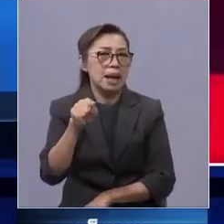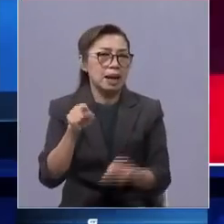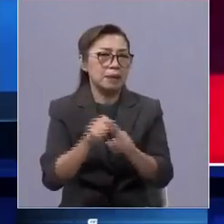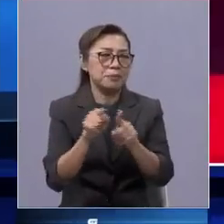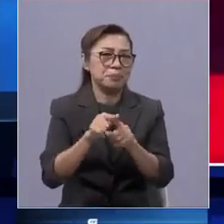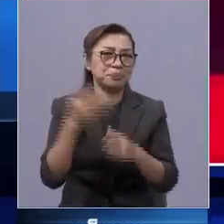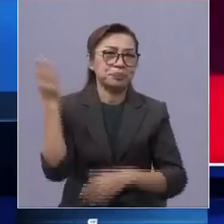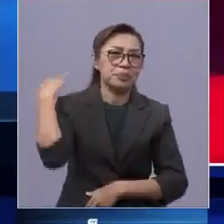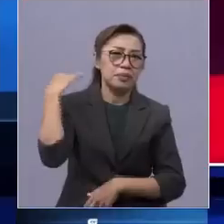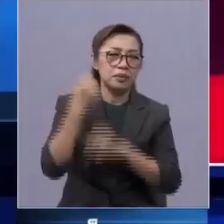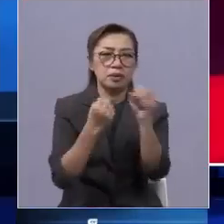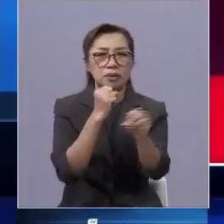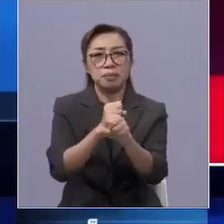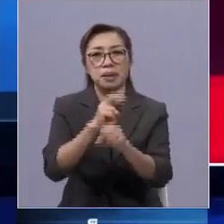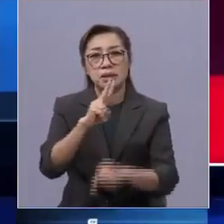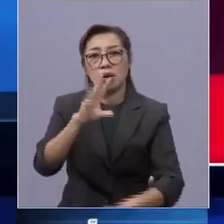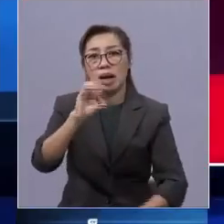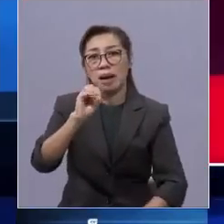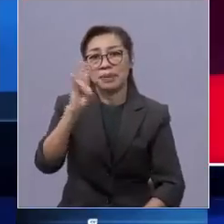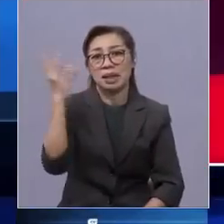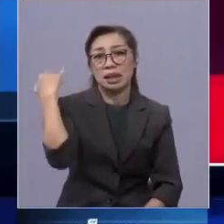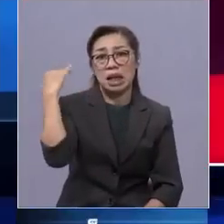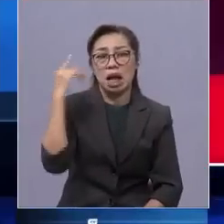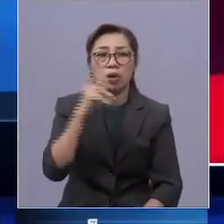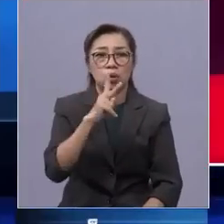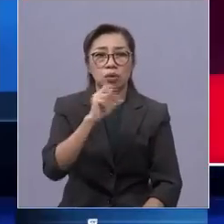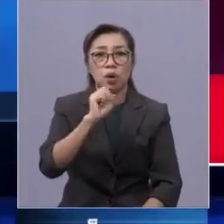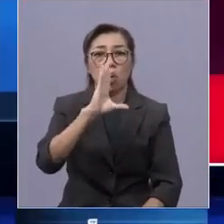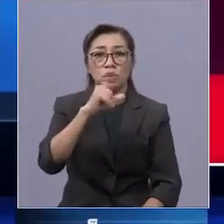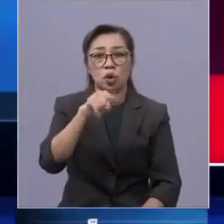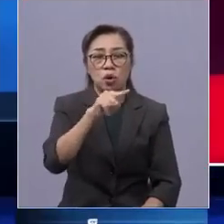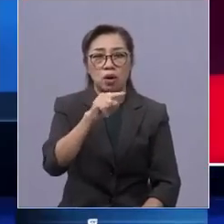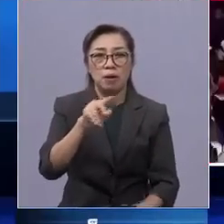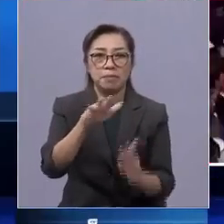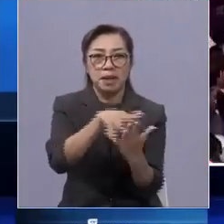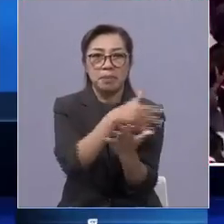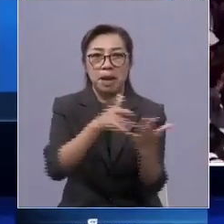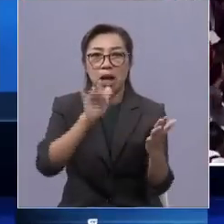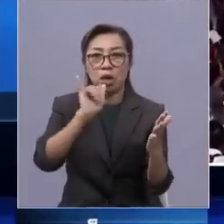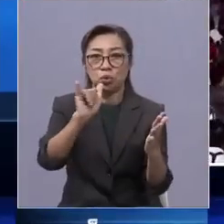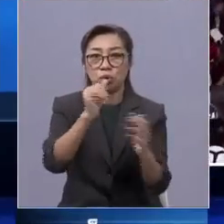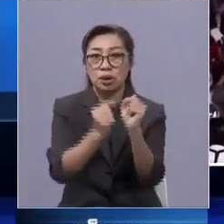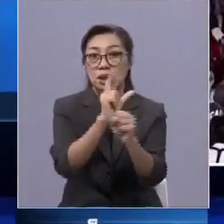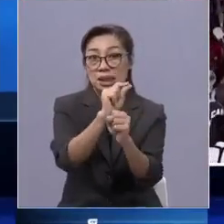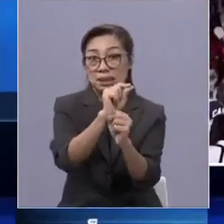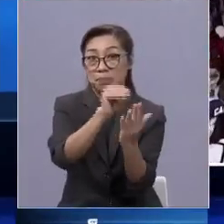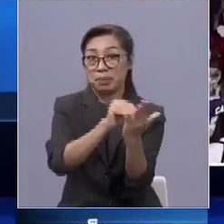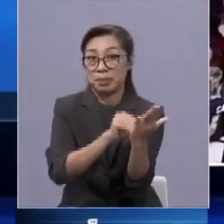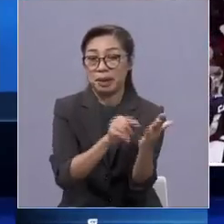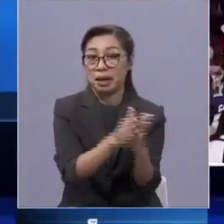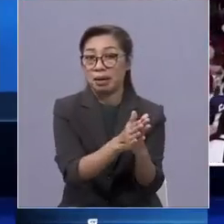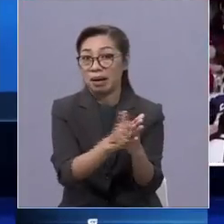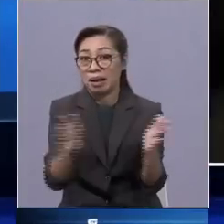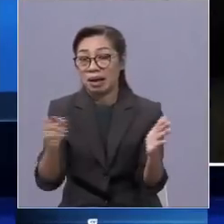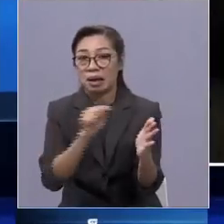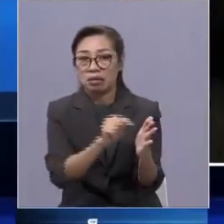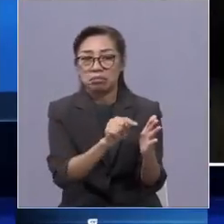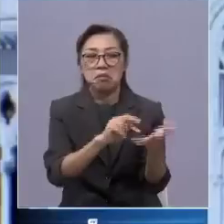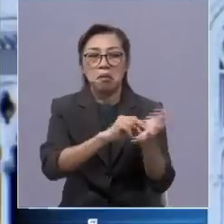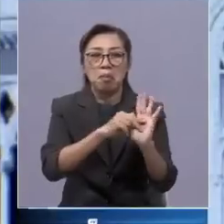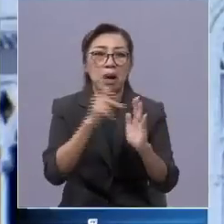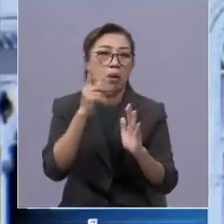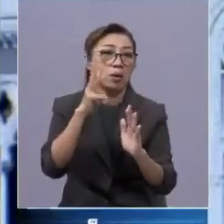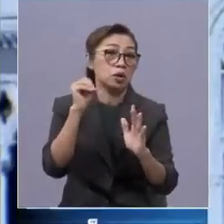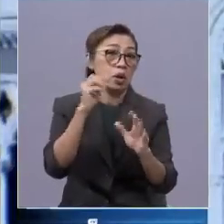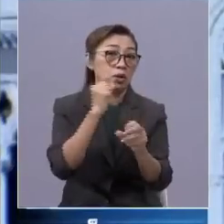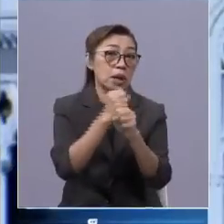การยึดอำนาจในปี2557คือการกำหนดยุทธศาสตร์ชาติระยะยาว20ปีทำไมถึงบอกว่าเป็นมรดกเพรา